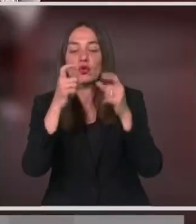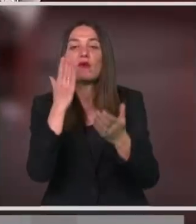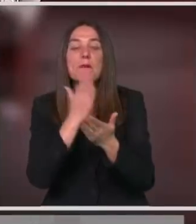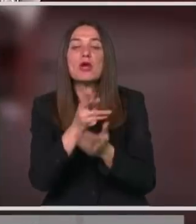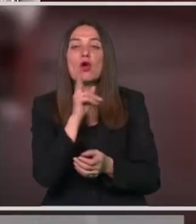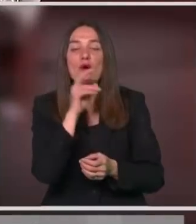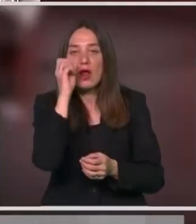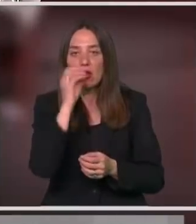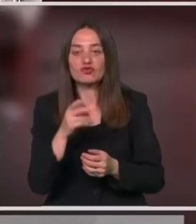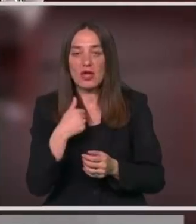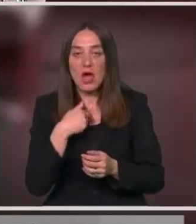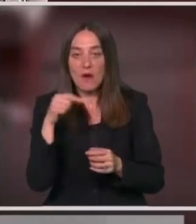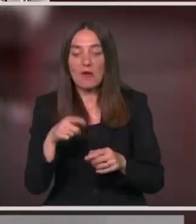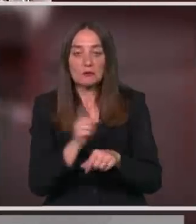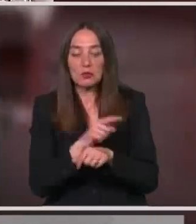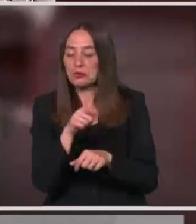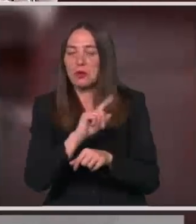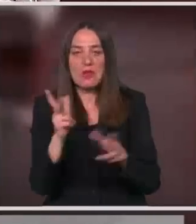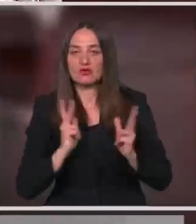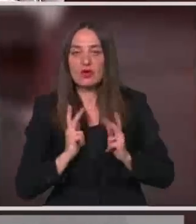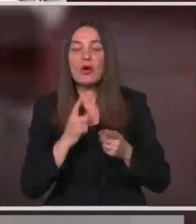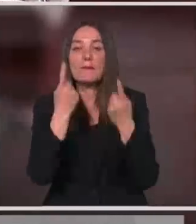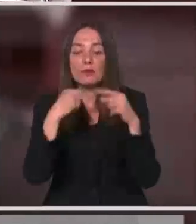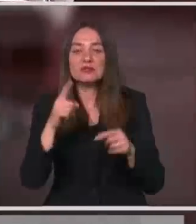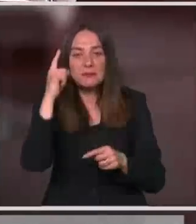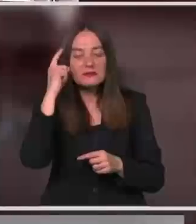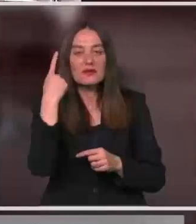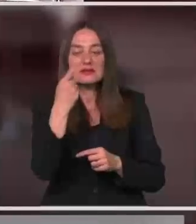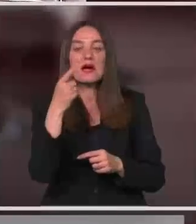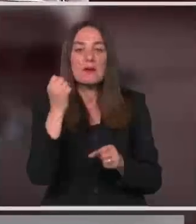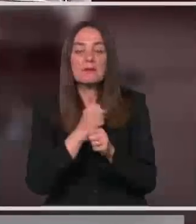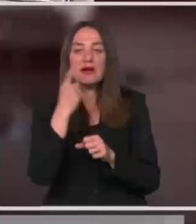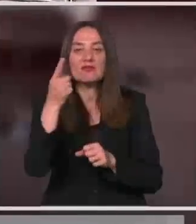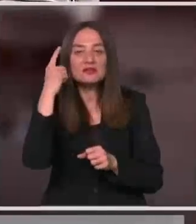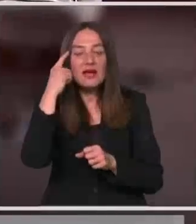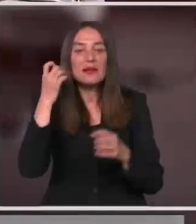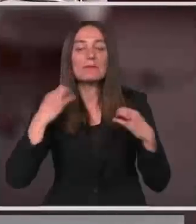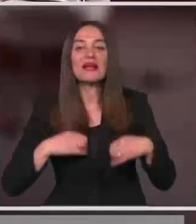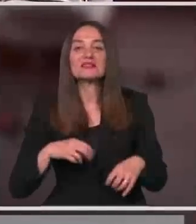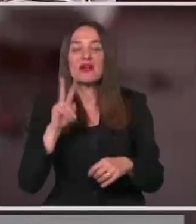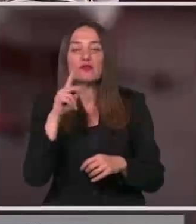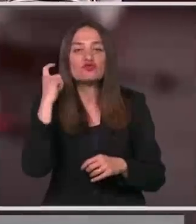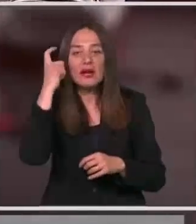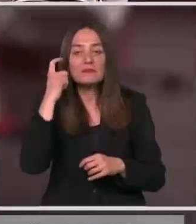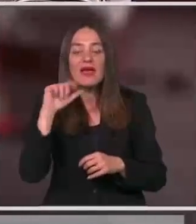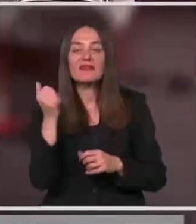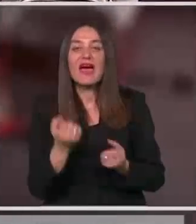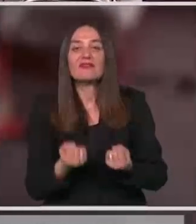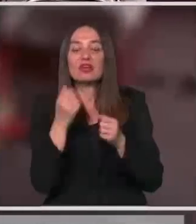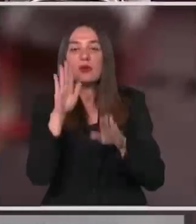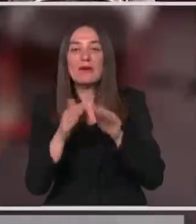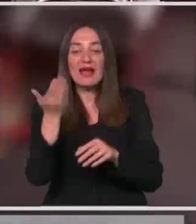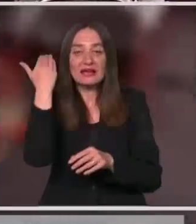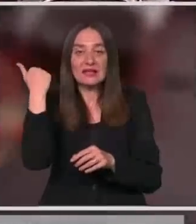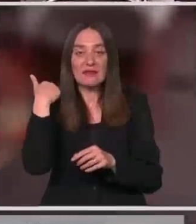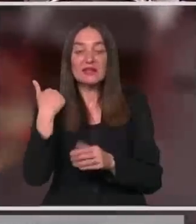bilo koje loše ekonomije? Ja u ovom trenutku to ne očekujem, pogotovo što znate i sami, bar vi znate kako i predsjednik Vučić razmišlja. Dakle, najteže mere su iza nas.